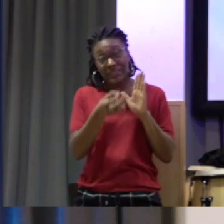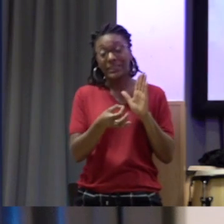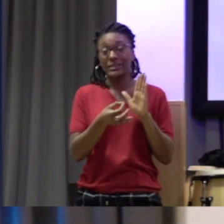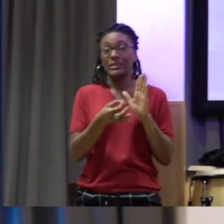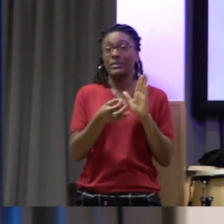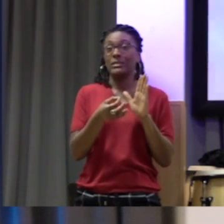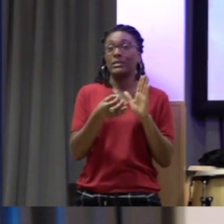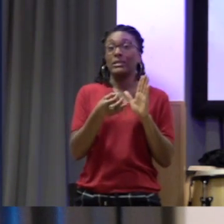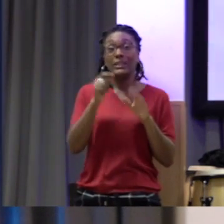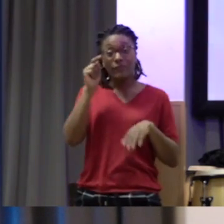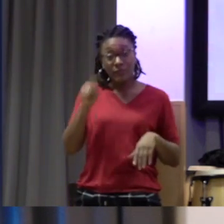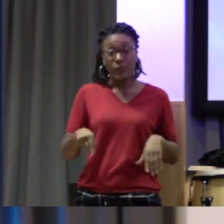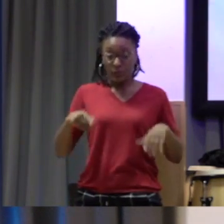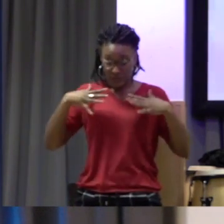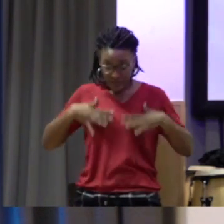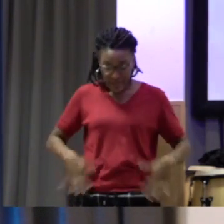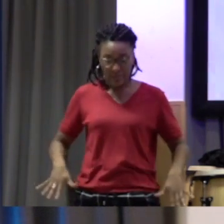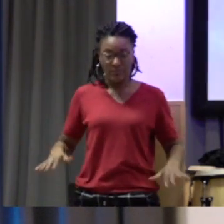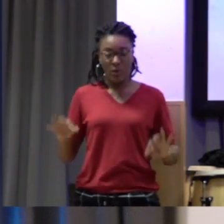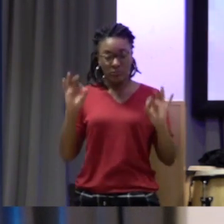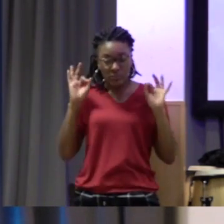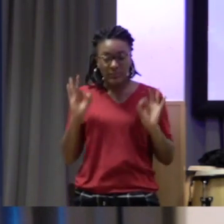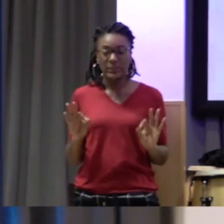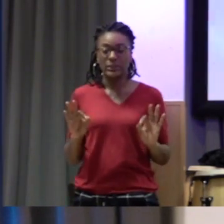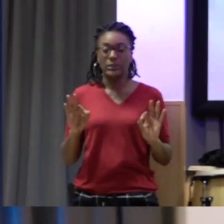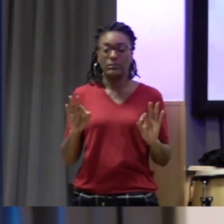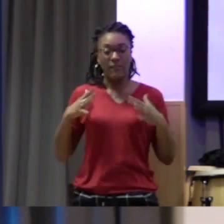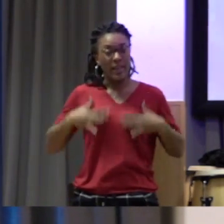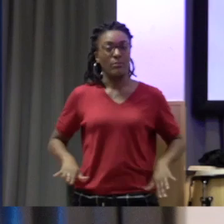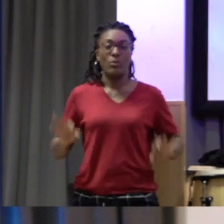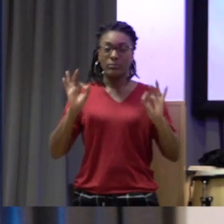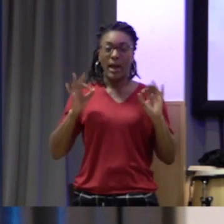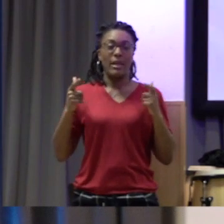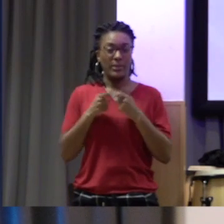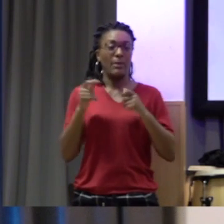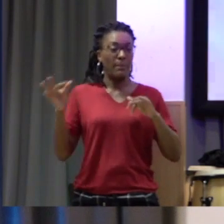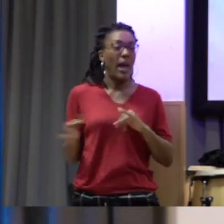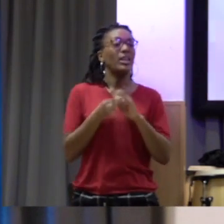clairement l'obligation de porter un habit de noces.